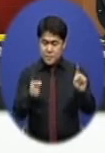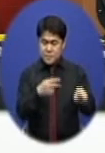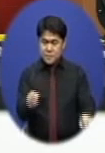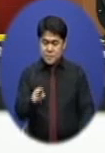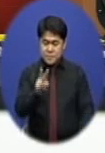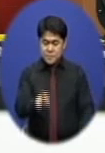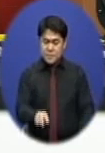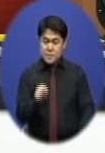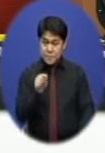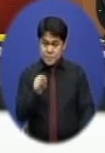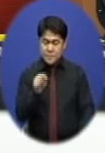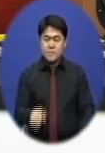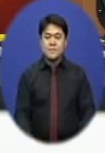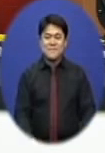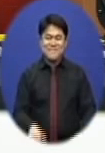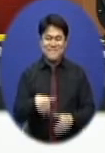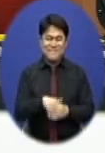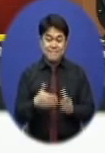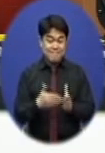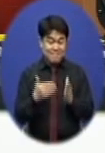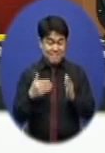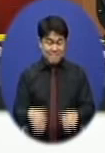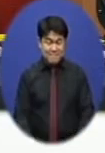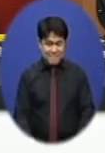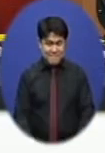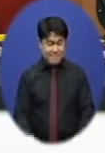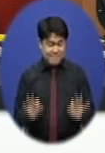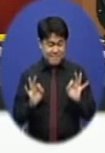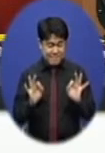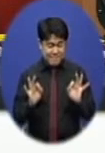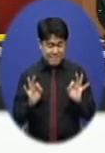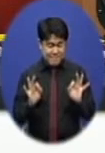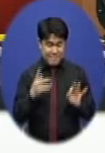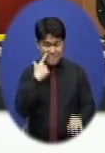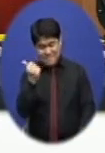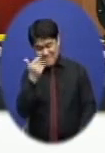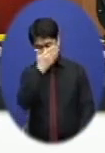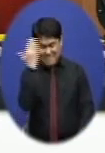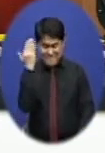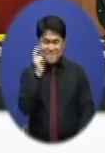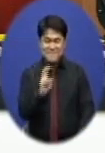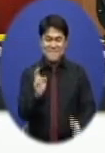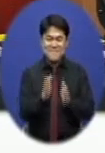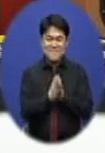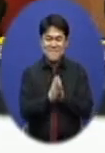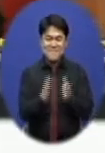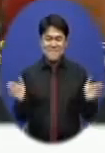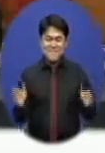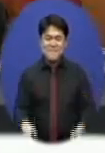누르시고 네. 우물정자를 누르면 심사가 완료됩니다. 네. 아빠의 청춘